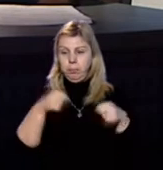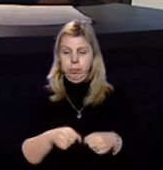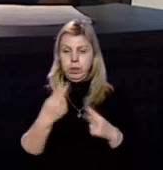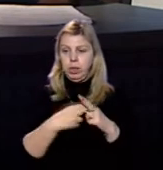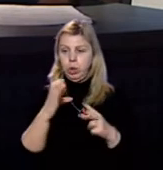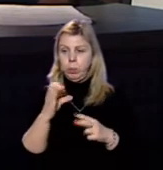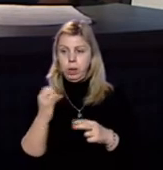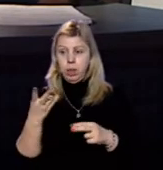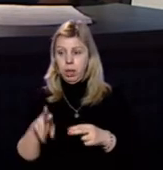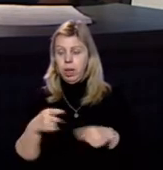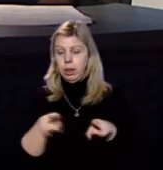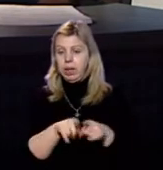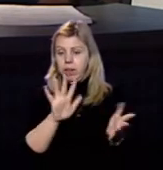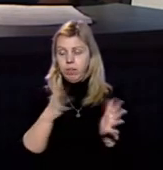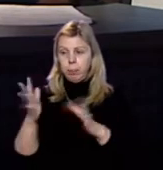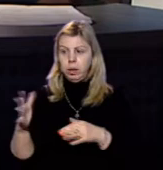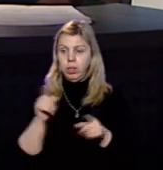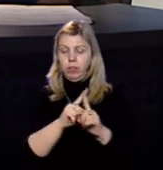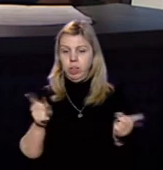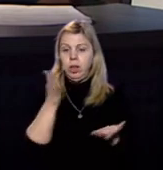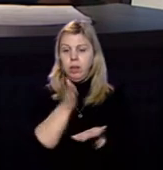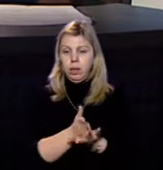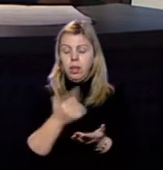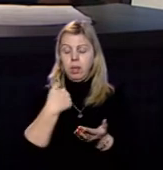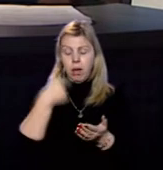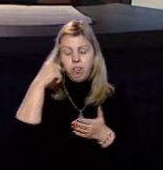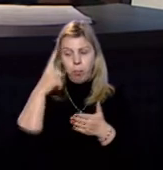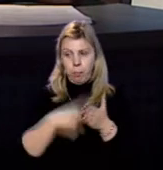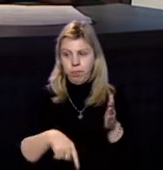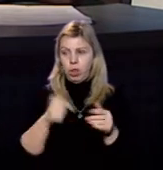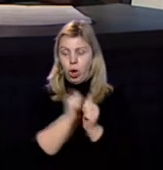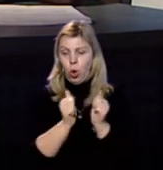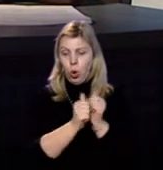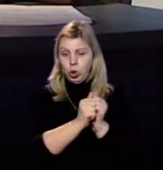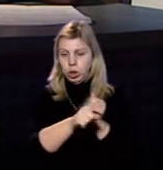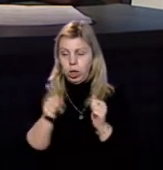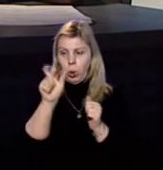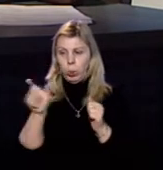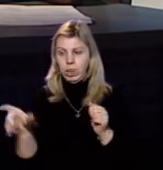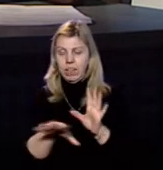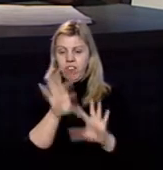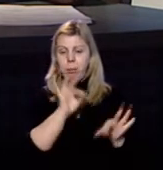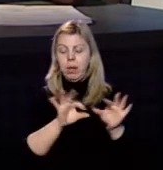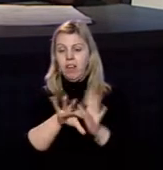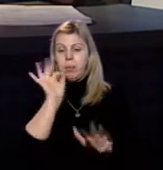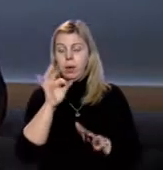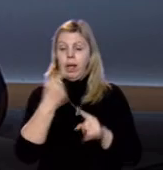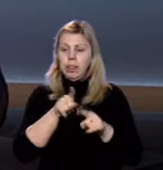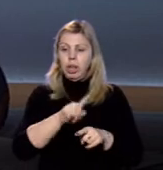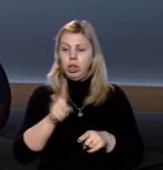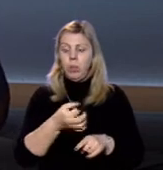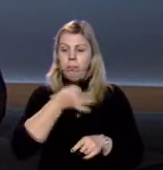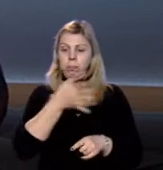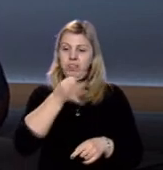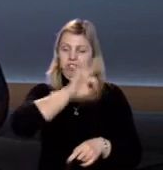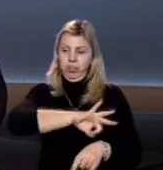субсидію. В таких випадках, звичайно, я впевнений, що кожна людина вибирає для себе те, що йому більш